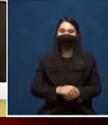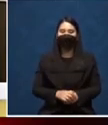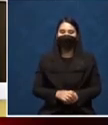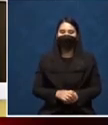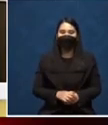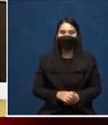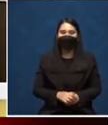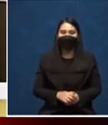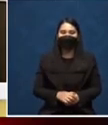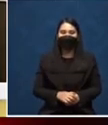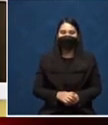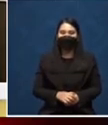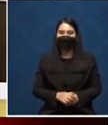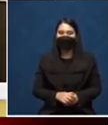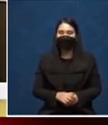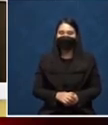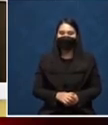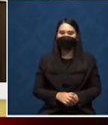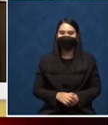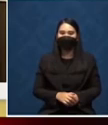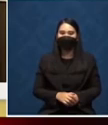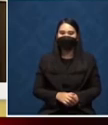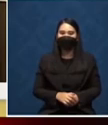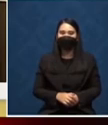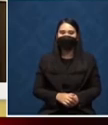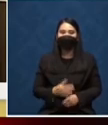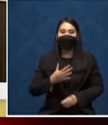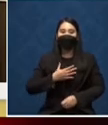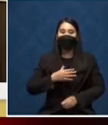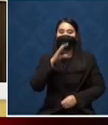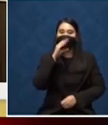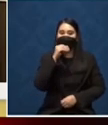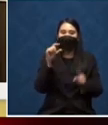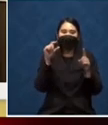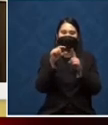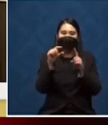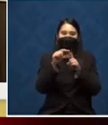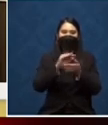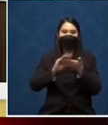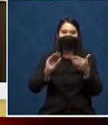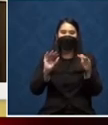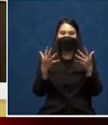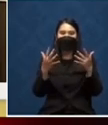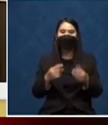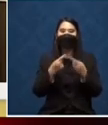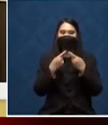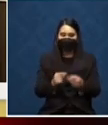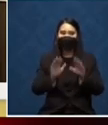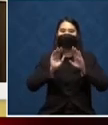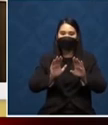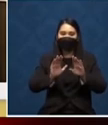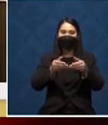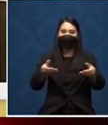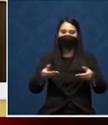ผมต้องขออนุญาตกลับเรียนท่านประธานอาจจะเป็นถ้อยคำที่ดูหวือหวาและไม่เหมาะสมนักแต่ต้องขออนุญาตบันทึกไว้ในที่ประชุม